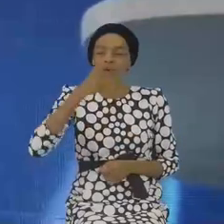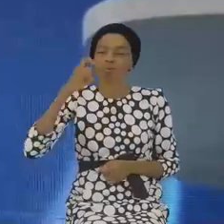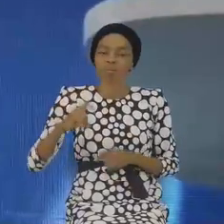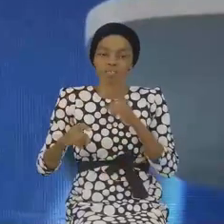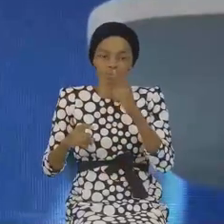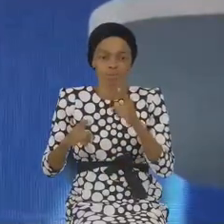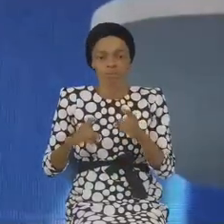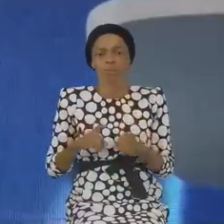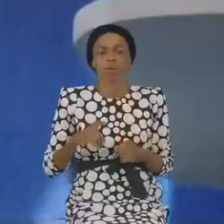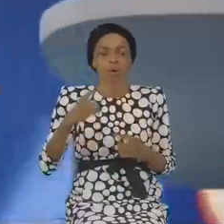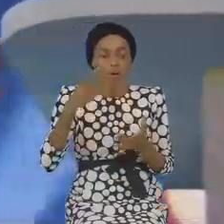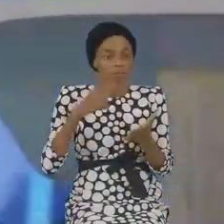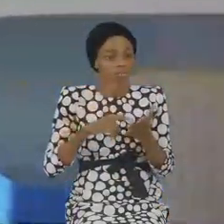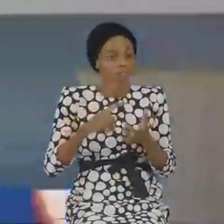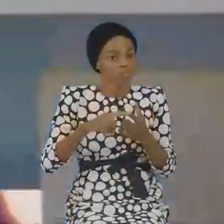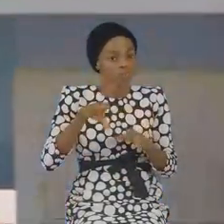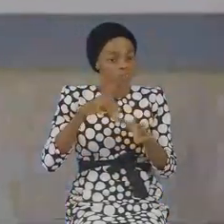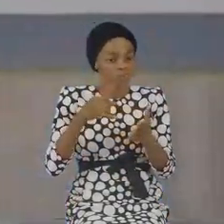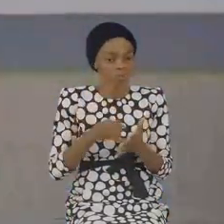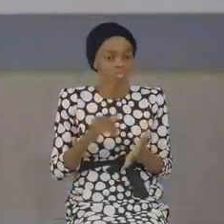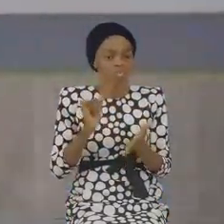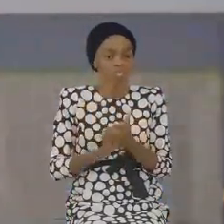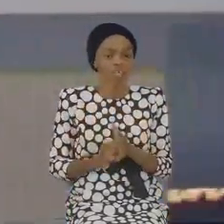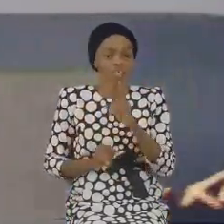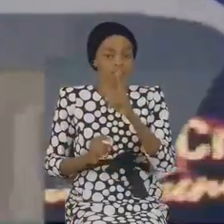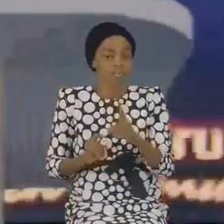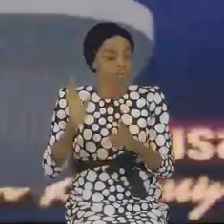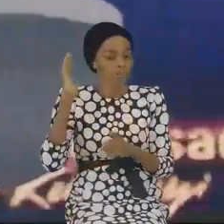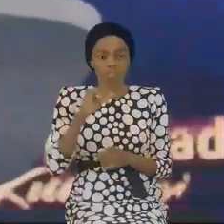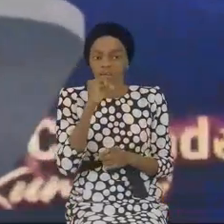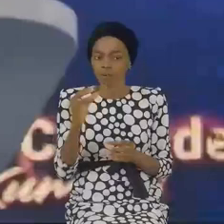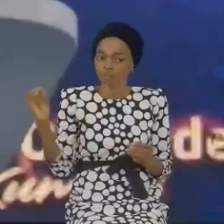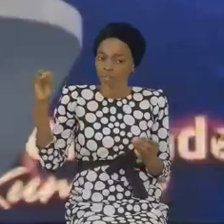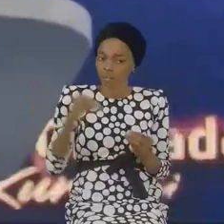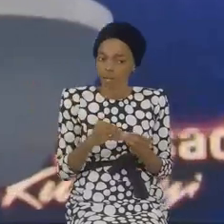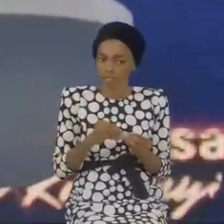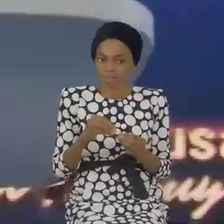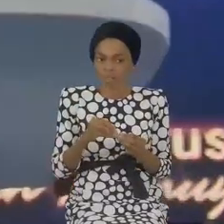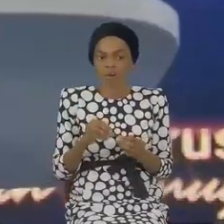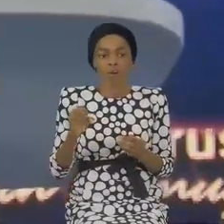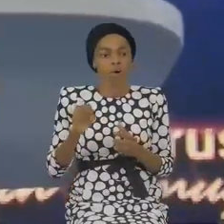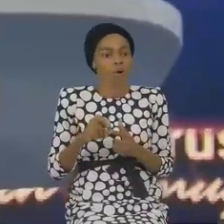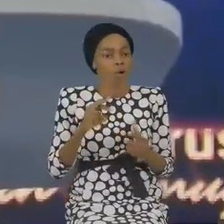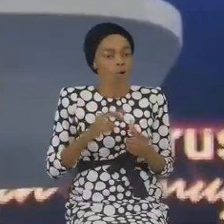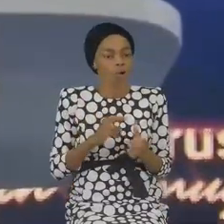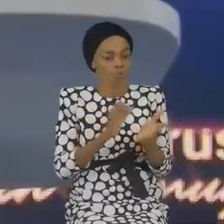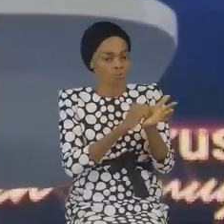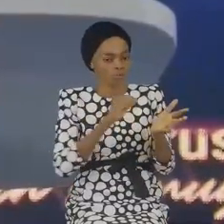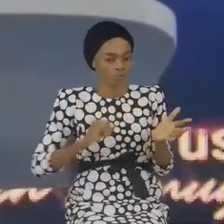ordonne. Vous n'y ajouterez rien et vous n'en retrancherez rien.